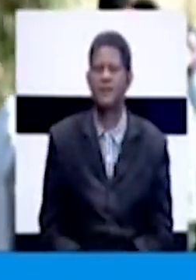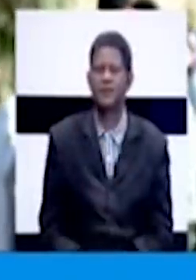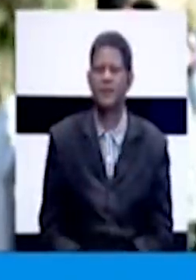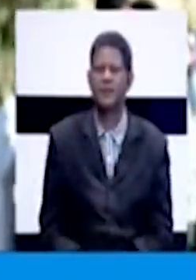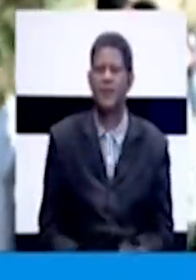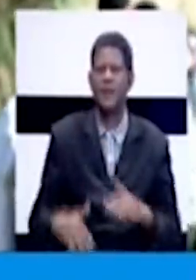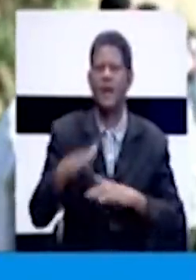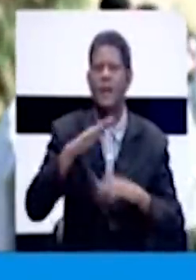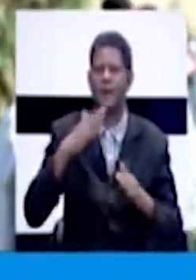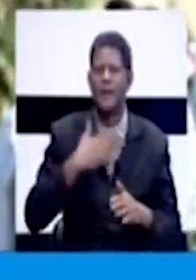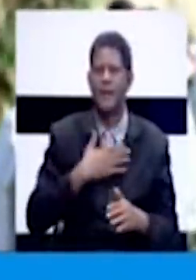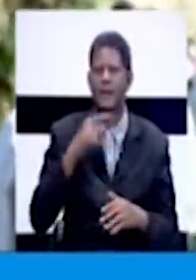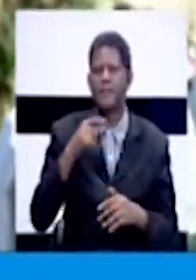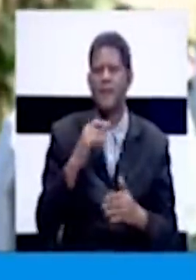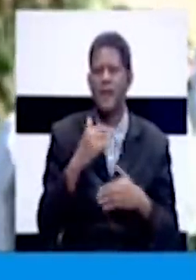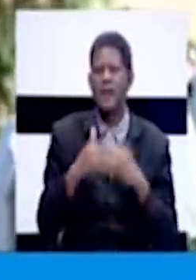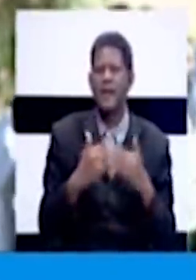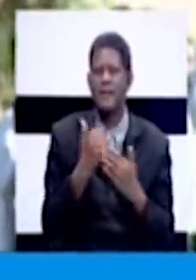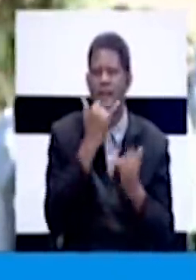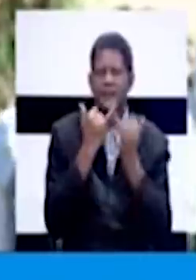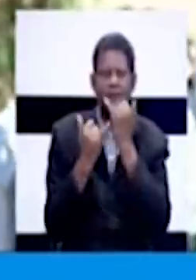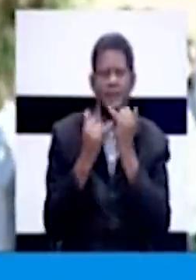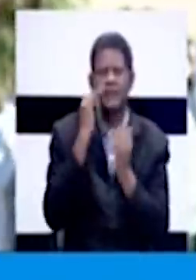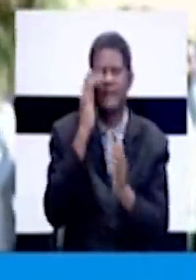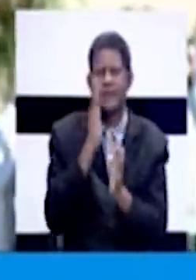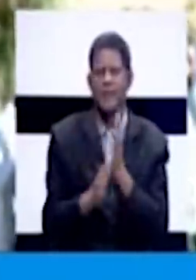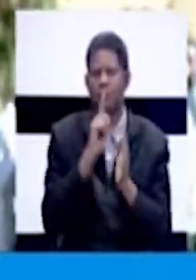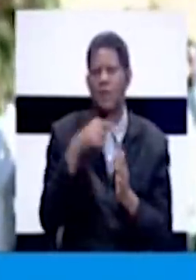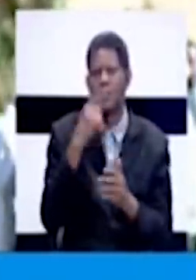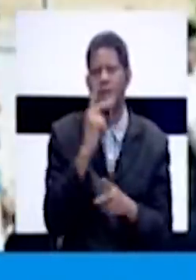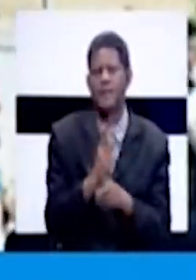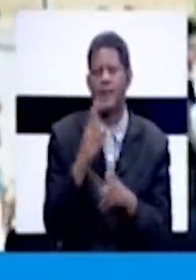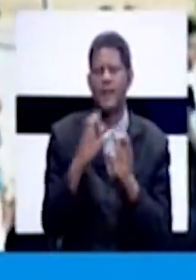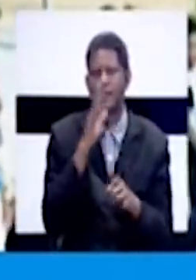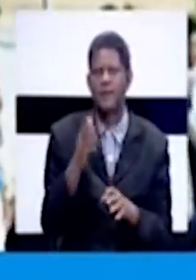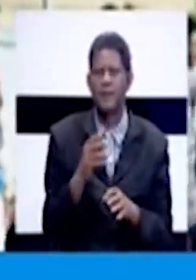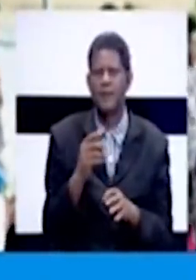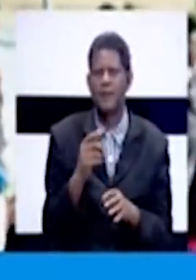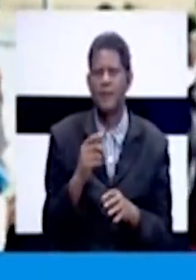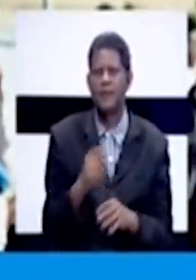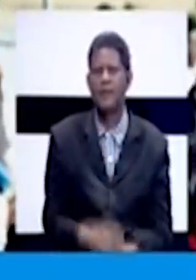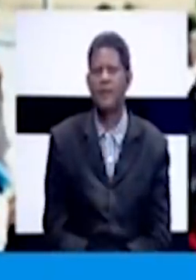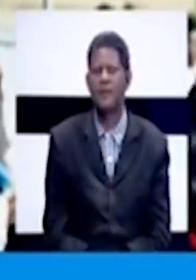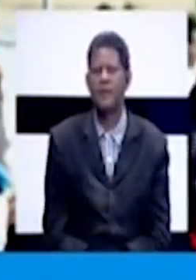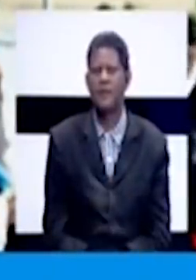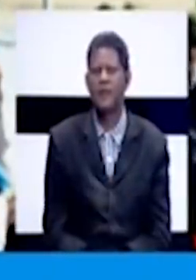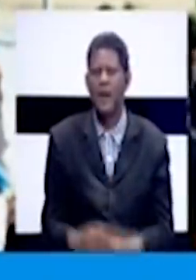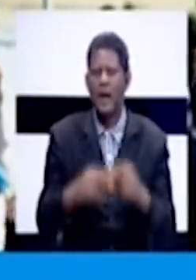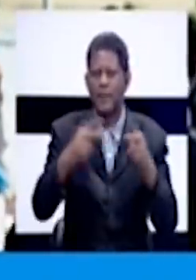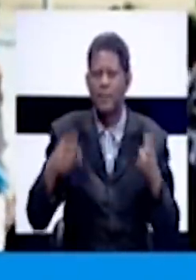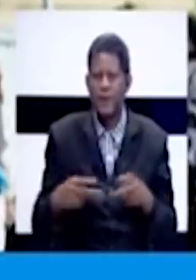قبل علنا كم زعينة قفع كبدليلنا تزرت عي جارناي. كتير كاتو يدرسوا يو بيجي بيوستنا ككابس